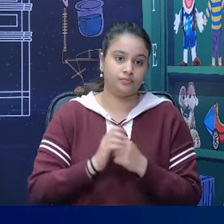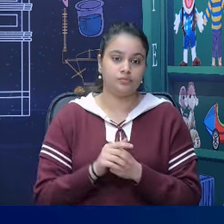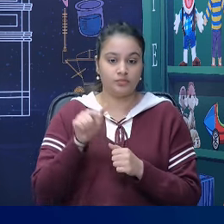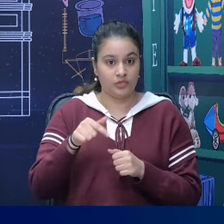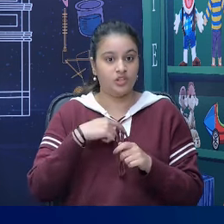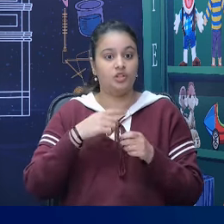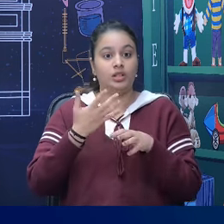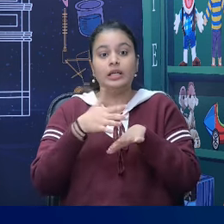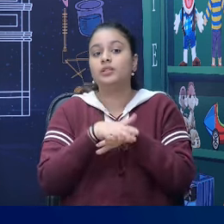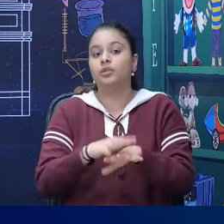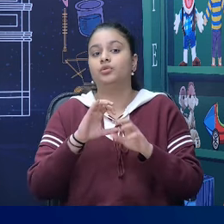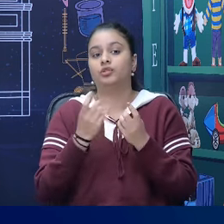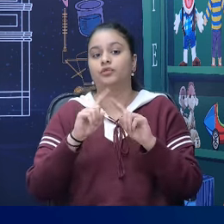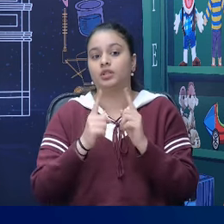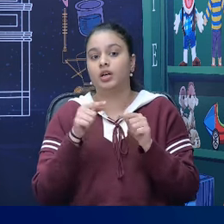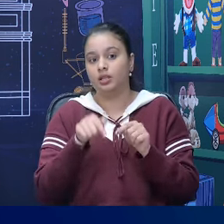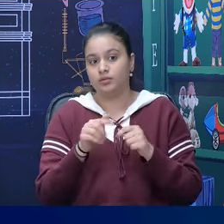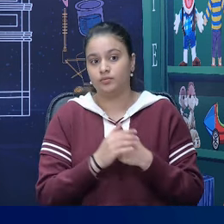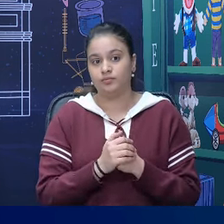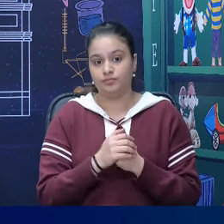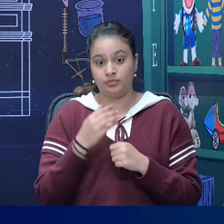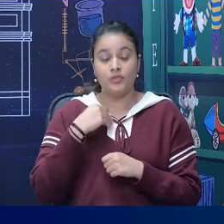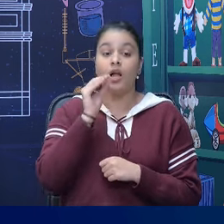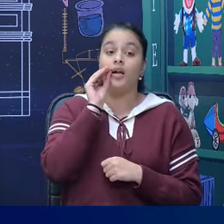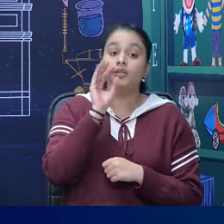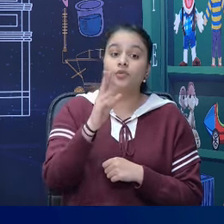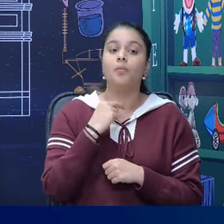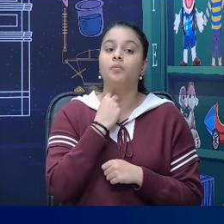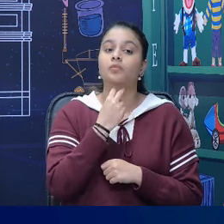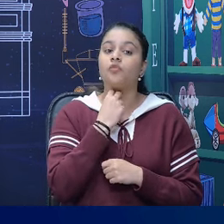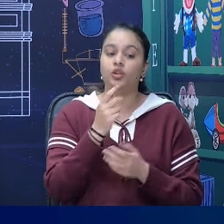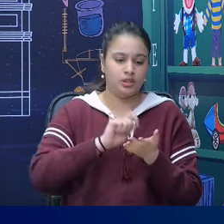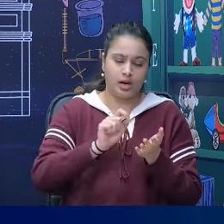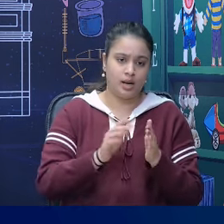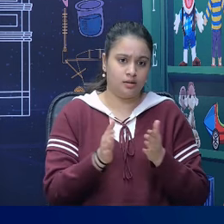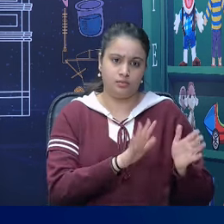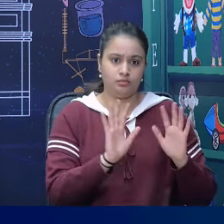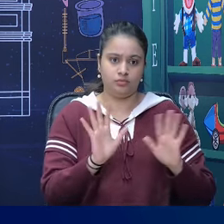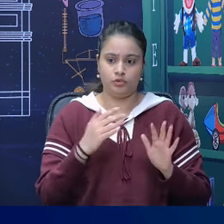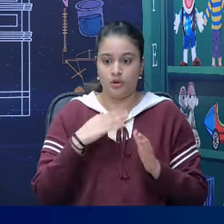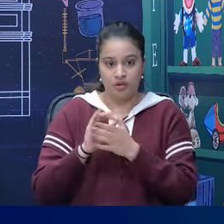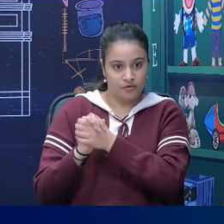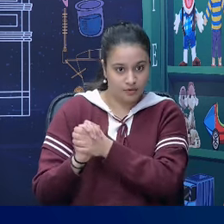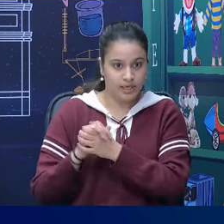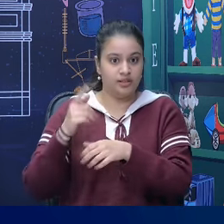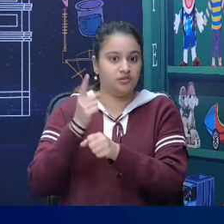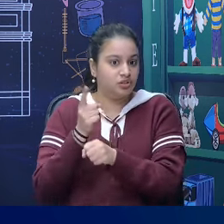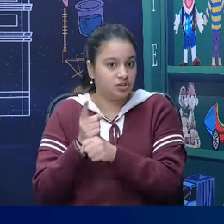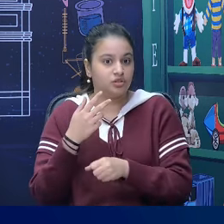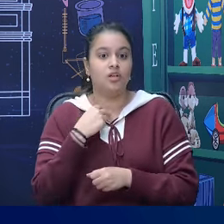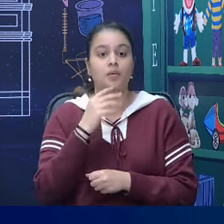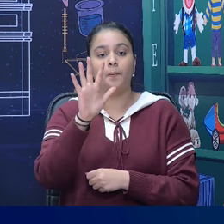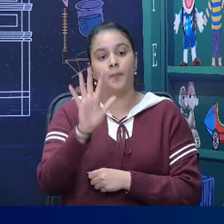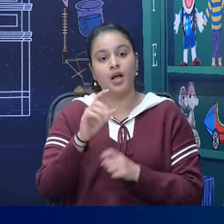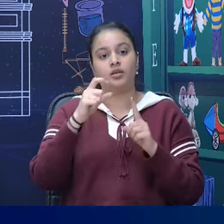करते हैं इसको आपको बताने हैं आपके पास आपके टीचर्स होंगे या आपके फ्रेंड्स होंगे आप एक दूसरे को बताइए बोल के बताइए फाइव